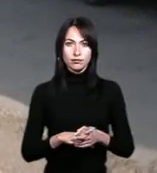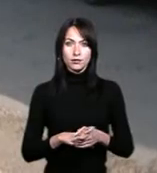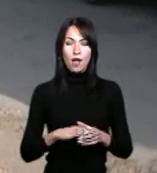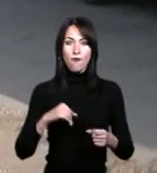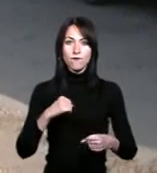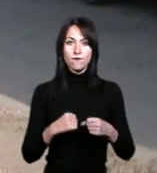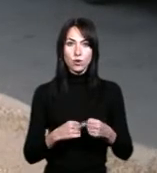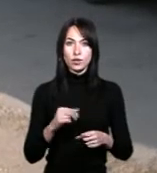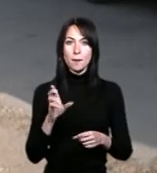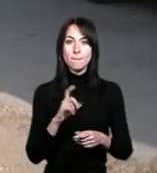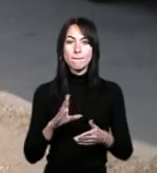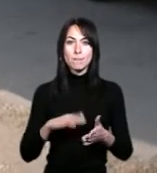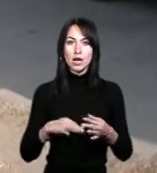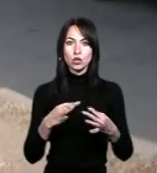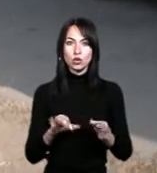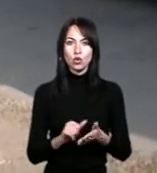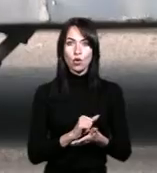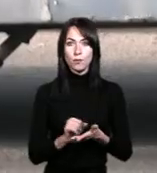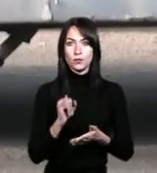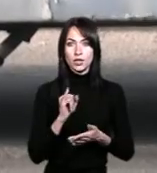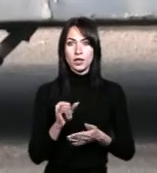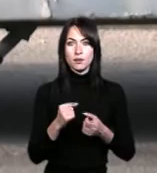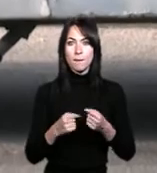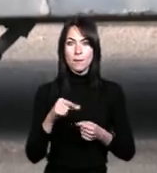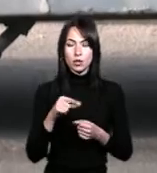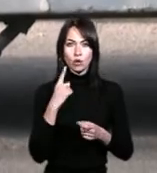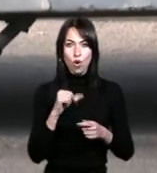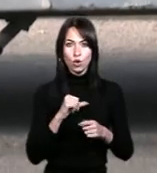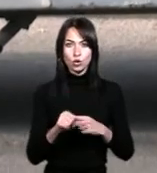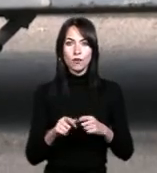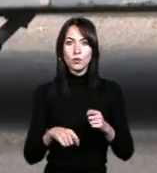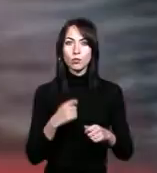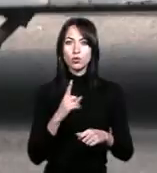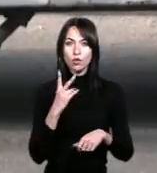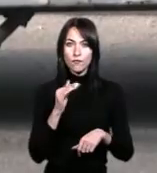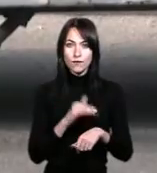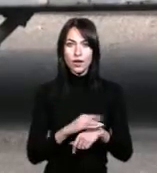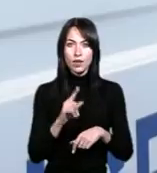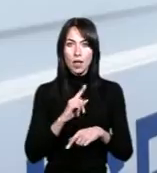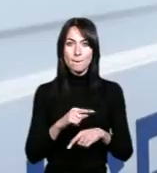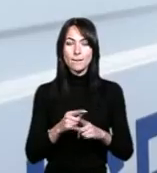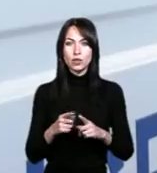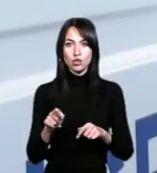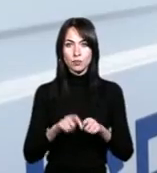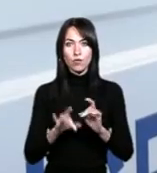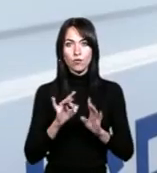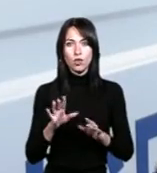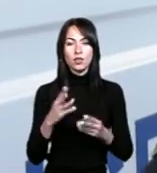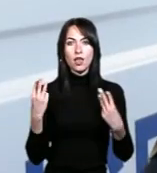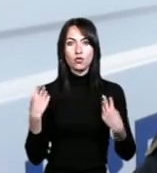Водії без дозвільних документів, незадовільний стан машин. Основні порушення, що виявили під час перевірки, говорить начальник